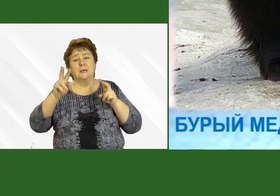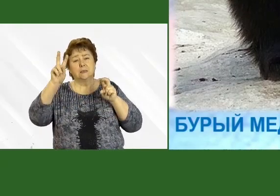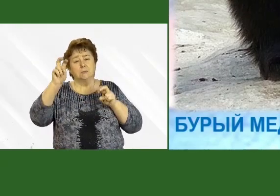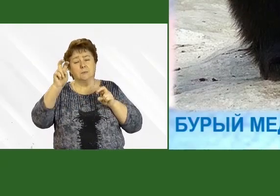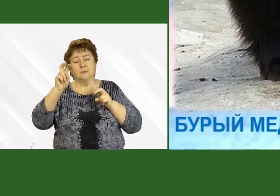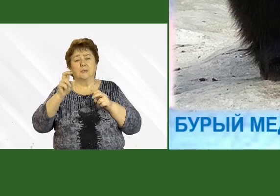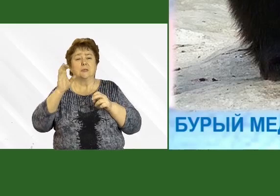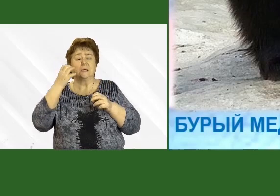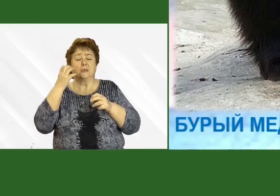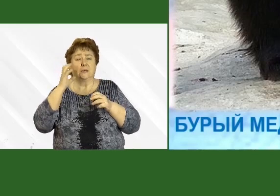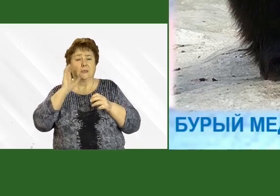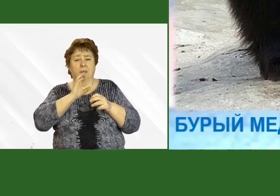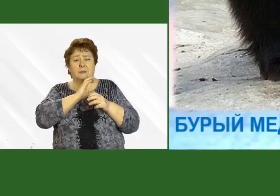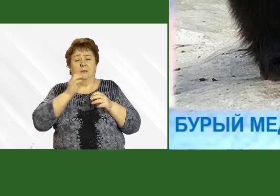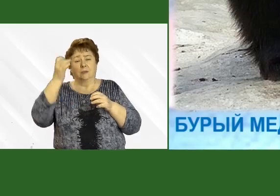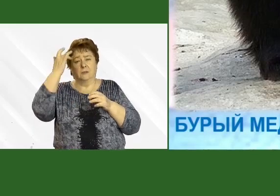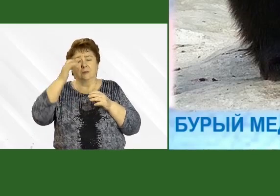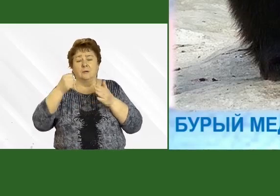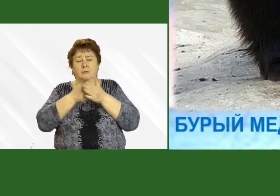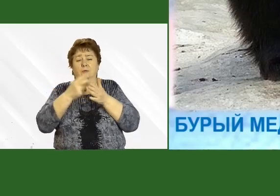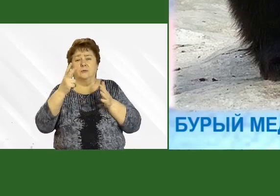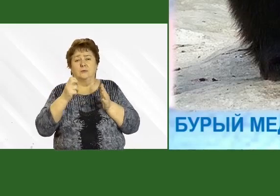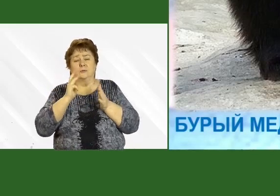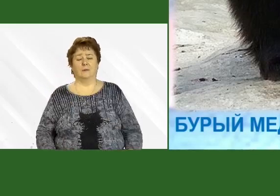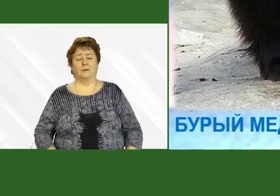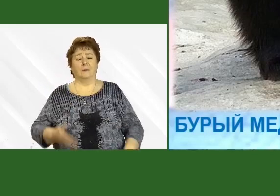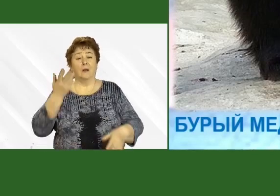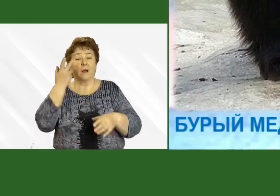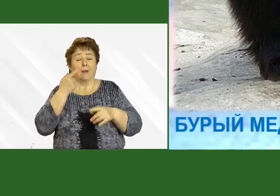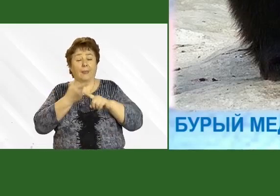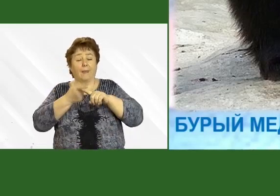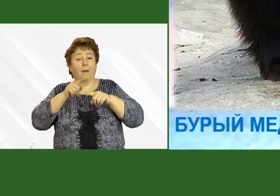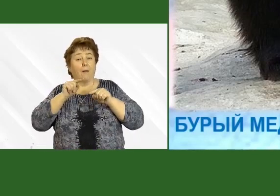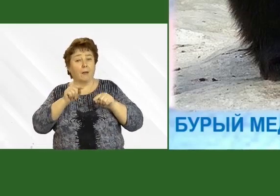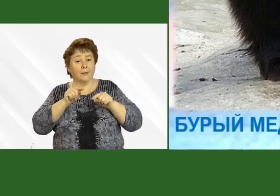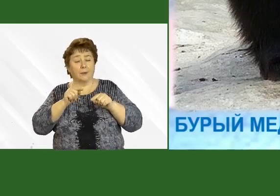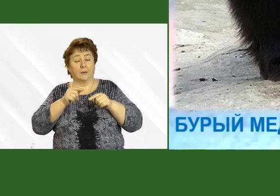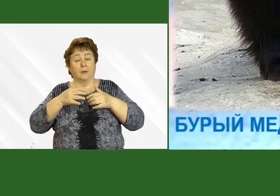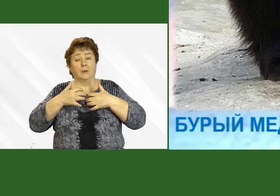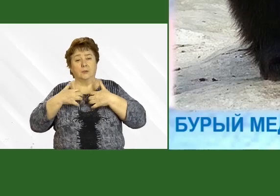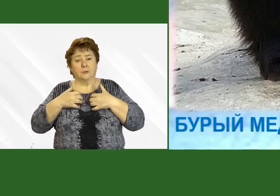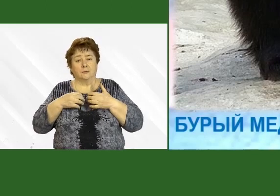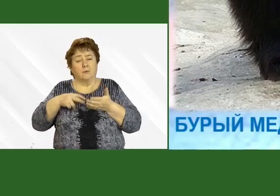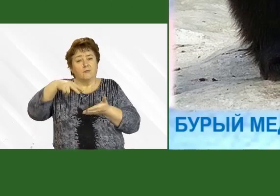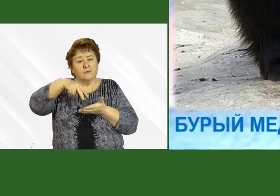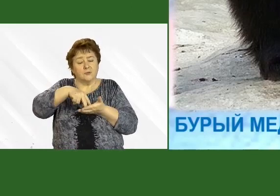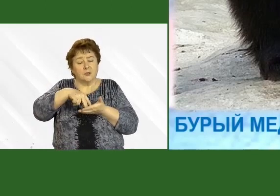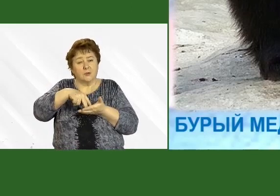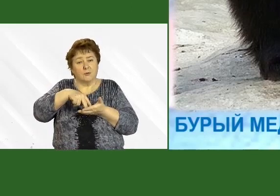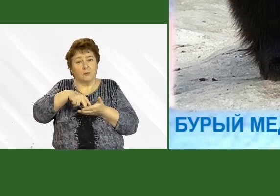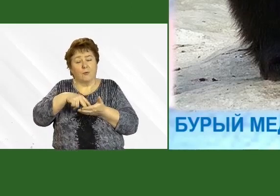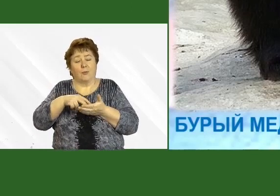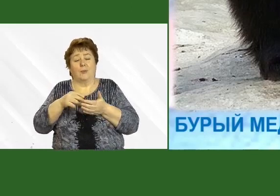америке весом до 300 килограмм когда этот зверь встают на задние лапы